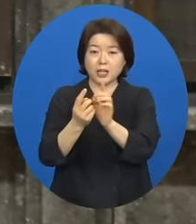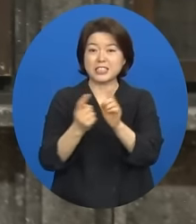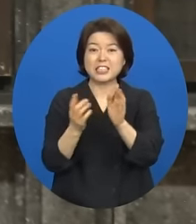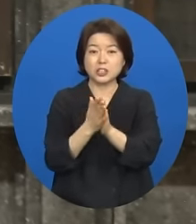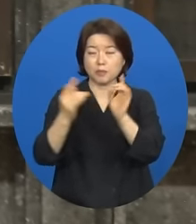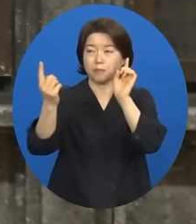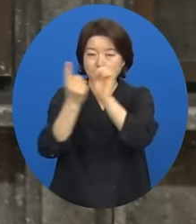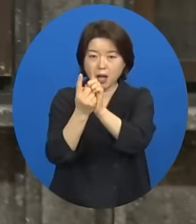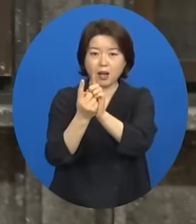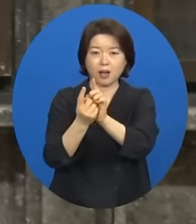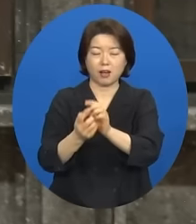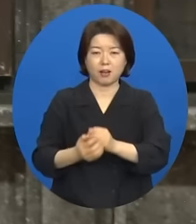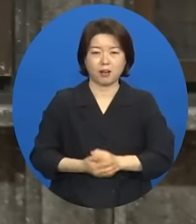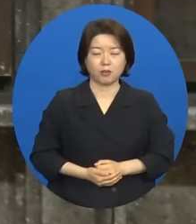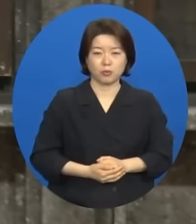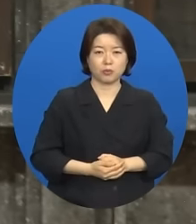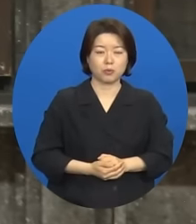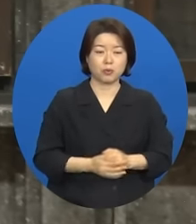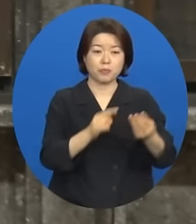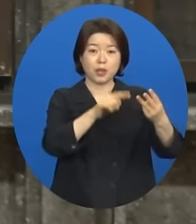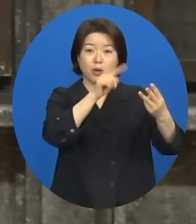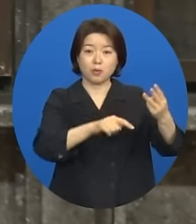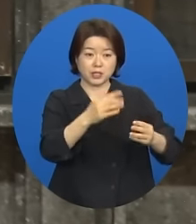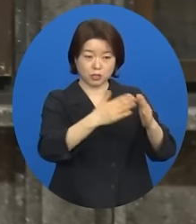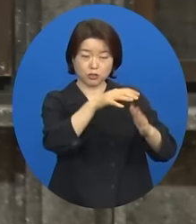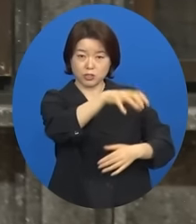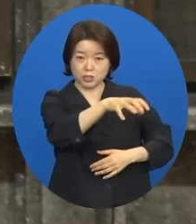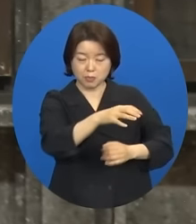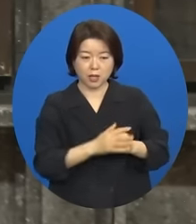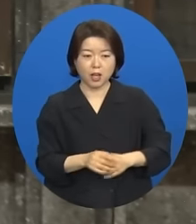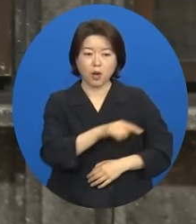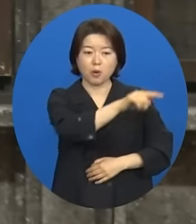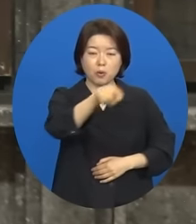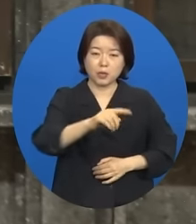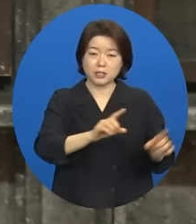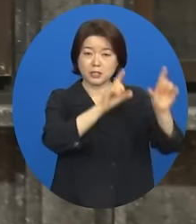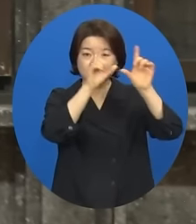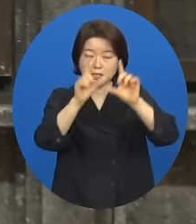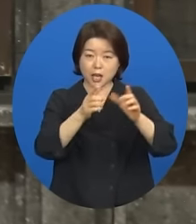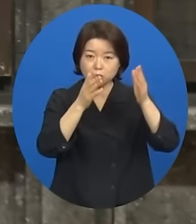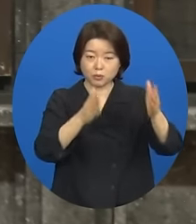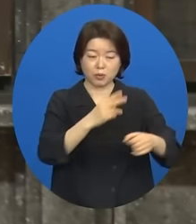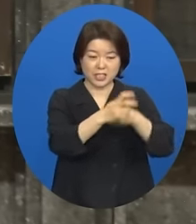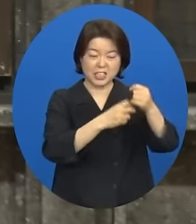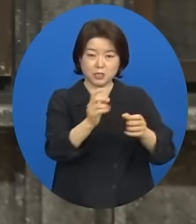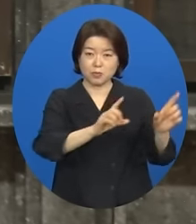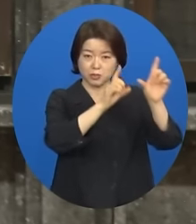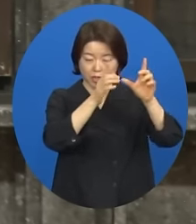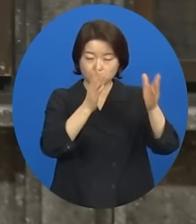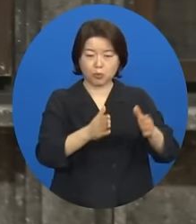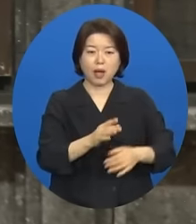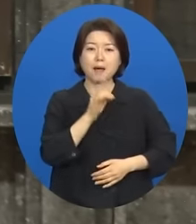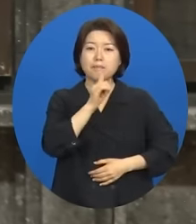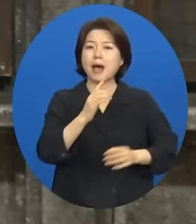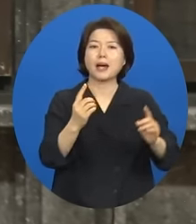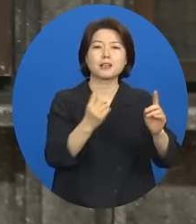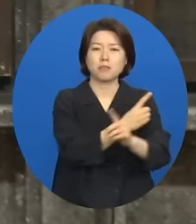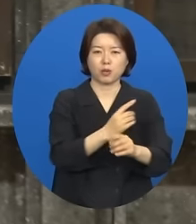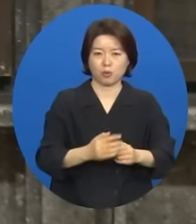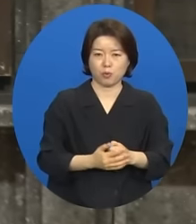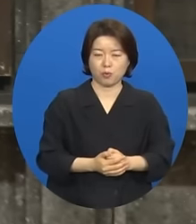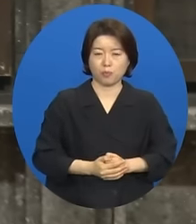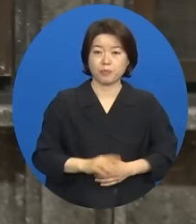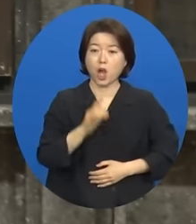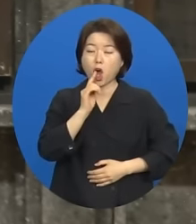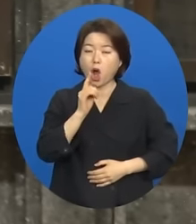그리고 바다나름의 20년 기간 지나면서 그의 언어가 바뀌었어요. 어떤 얘기가 나오냐면 언어의